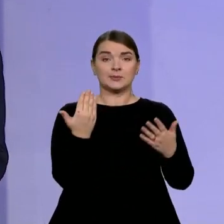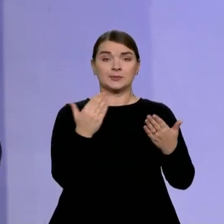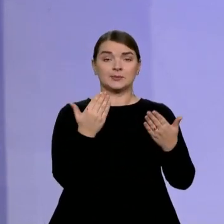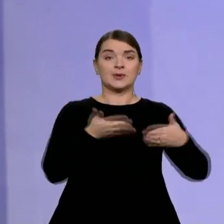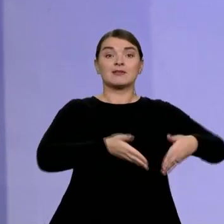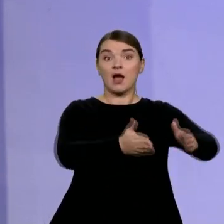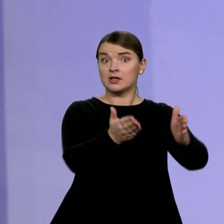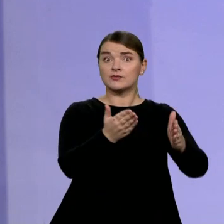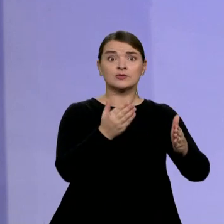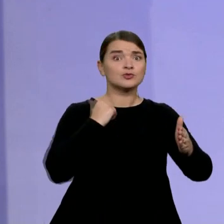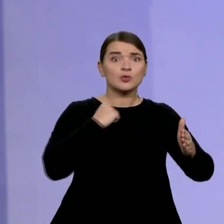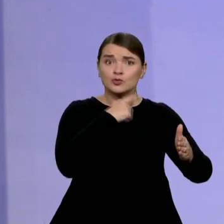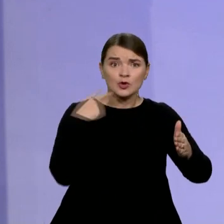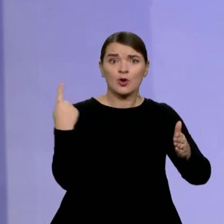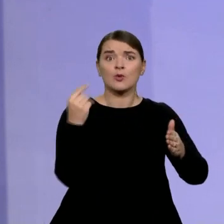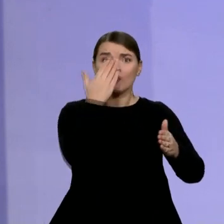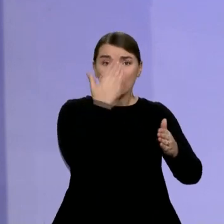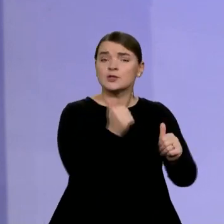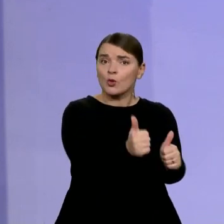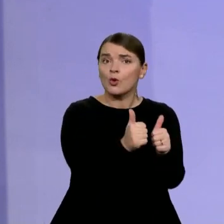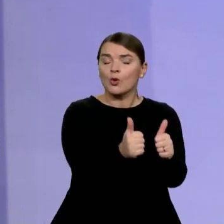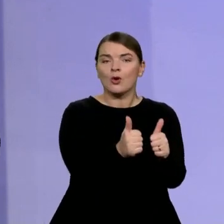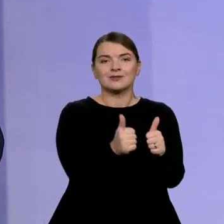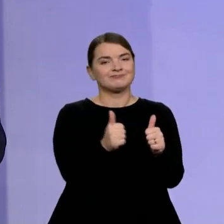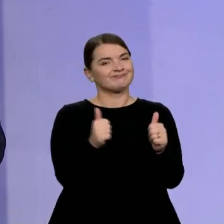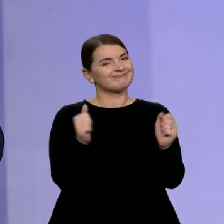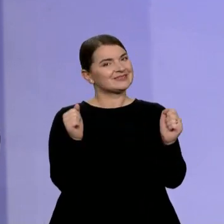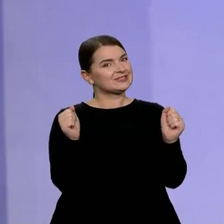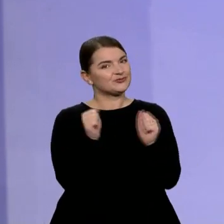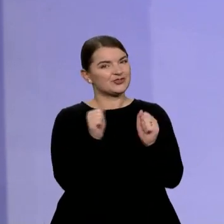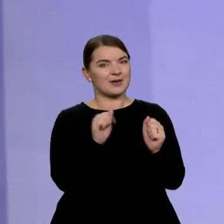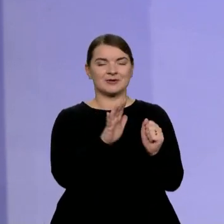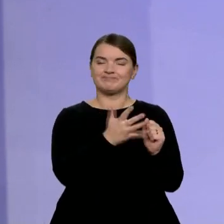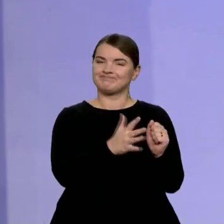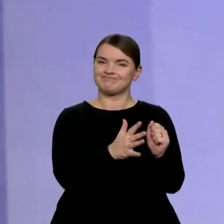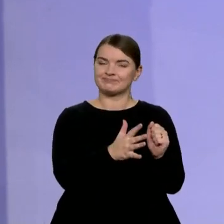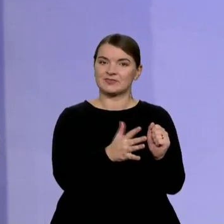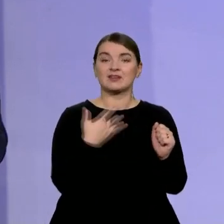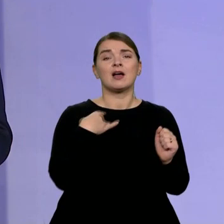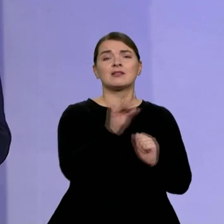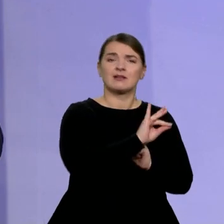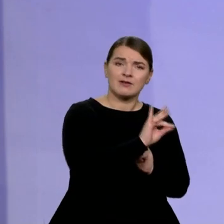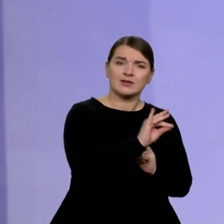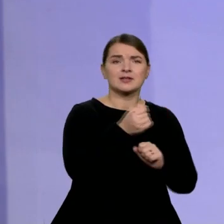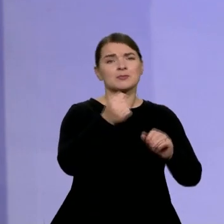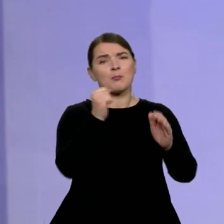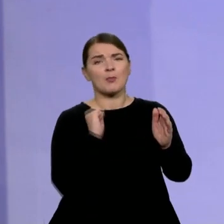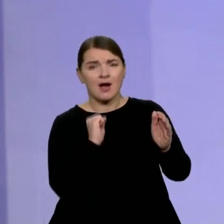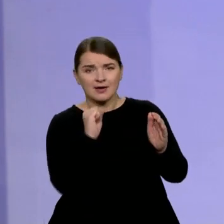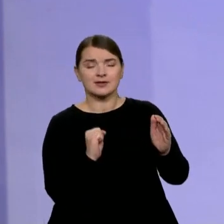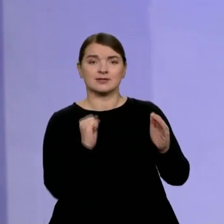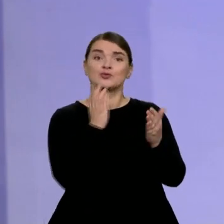yra gyvas. Žiemą, na, tai visiškai nesutinku, kad jis yra gyvas, galbūt gyvi yra barai, kavinės. Tačiau